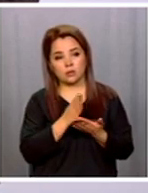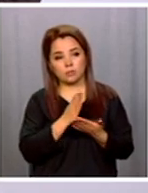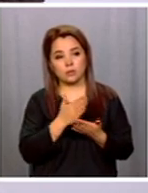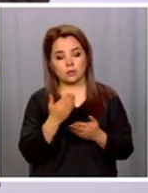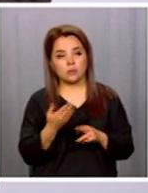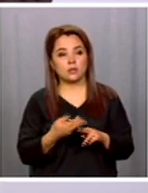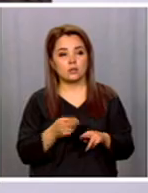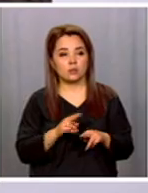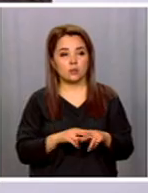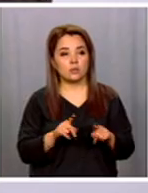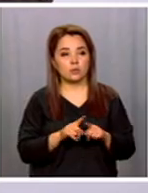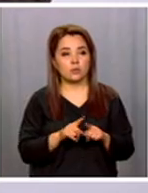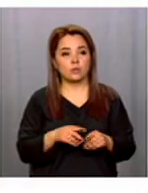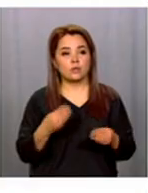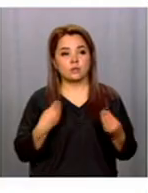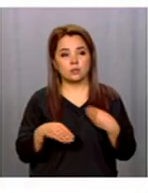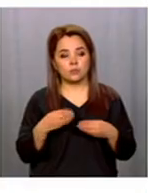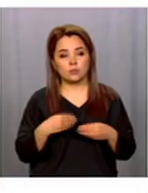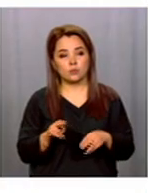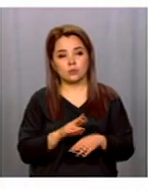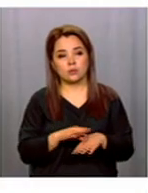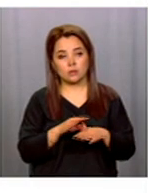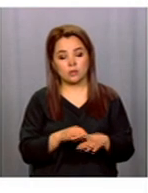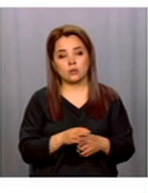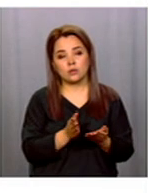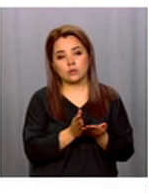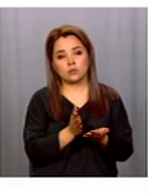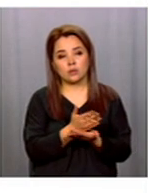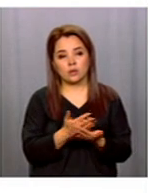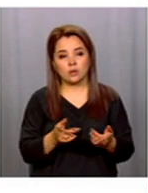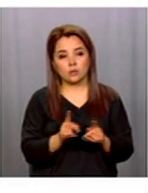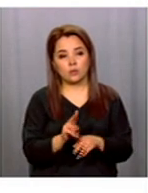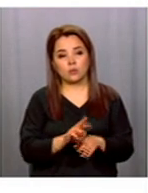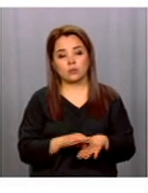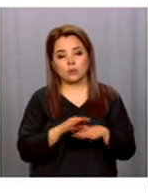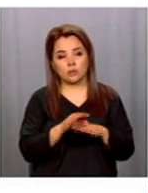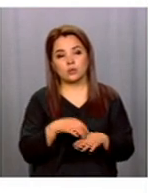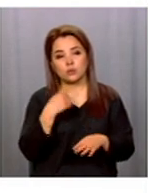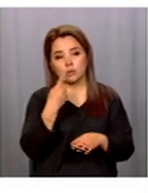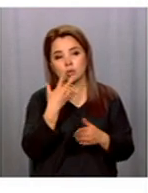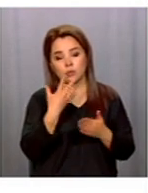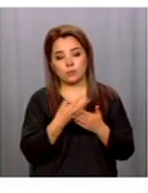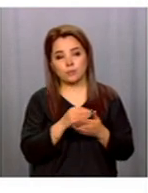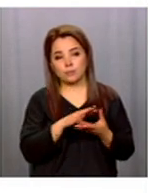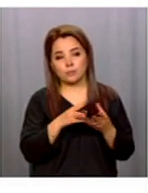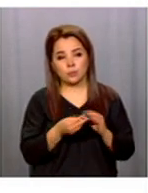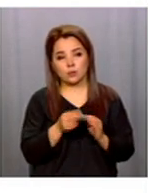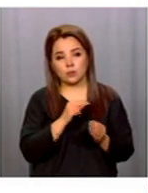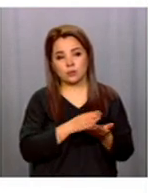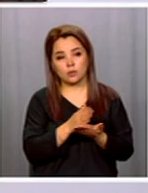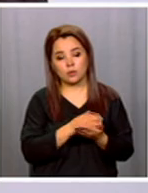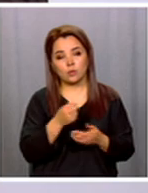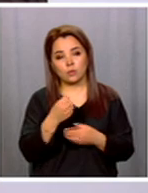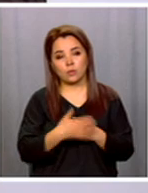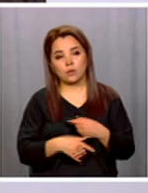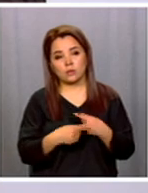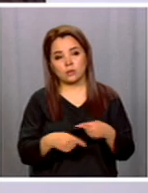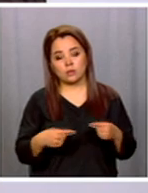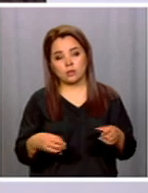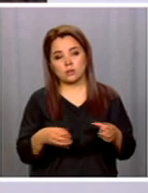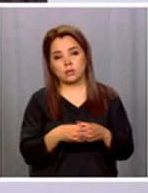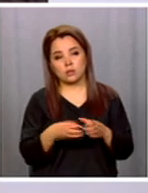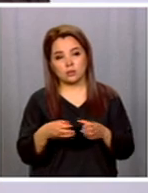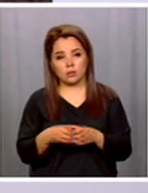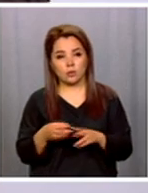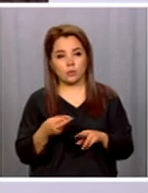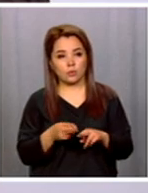Және киім жөндеу, аяқ киім, жиһаз өндіру деген сияқты жалпы жеке халыққа қызмет көрсететін көптеген салаларды біз